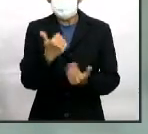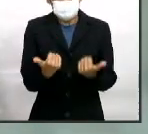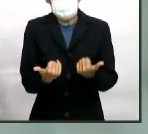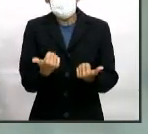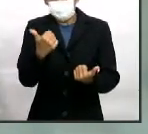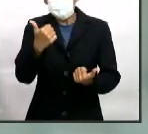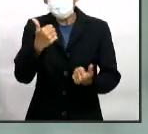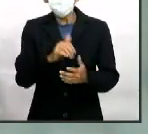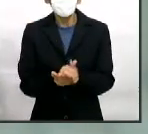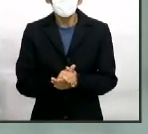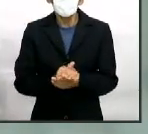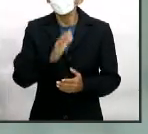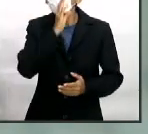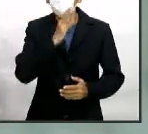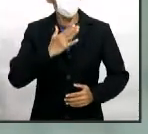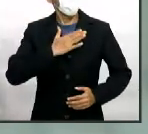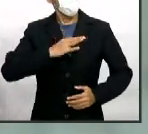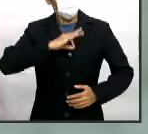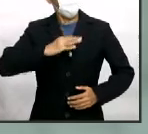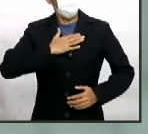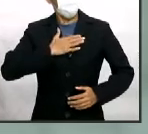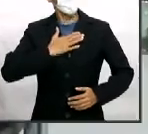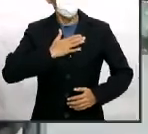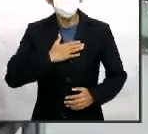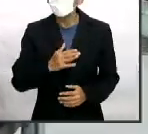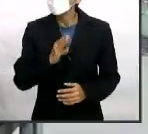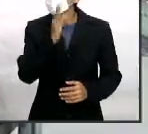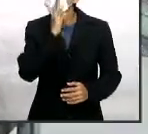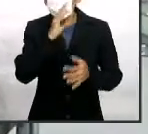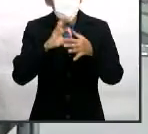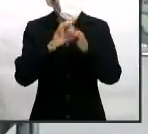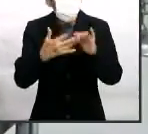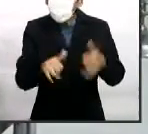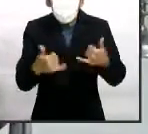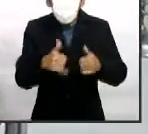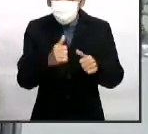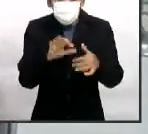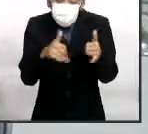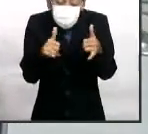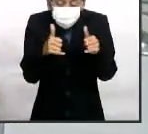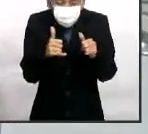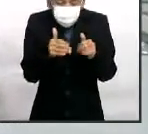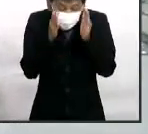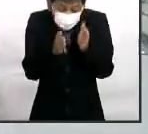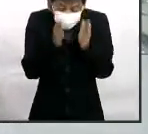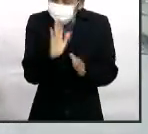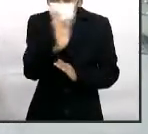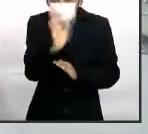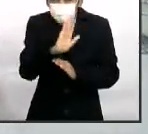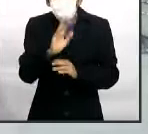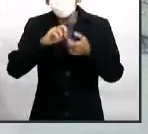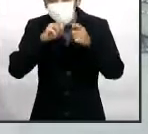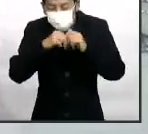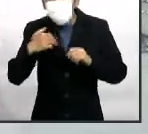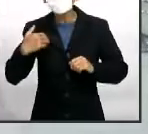จุบันนี ้ แต่ถ้าสำหรับผมก็คือจริงๆแล้วอะไรก็แล้วแต่แม้แต่กีฬาก็เหมือนกันถ้าเล่นมากเกินไปก็ไม่ดี ถูกไหมครับก็ให้โ